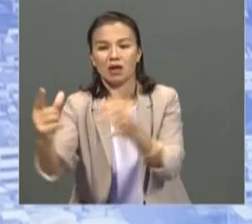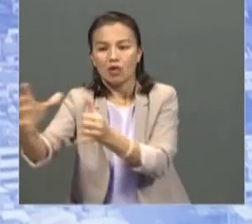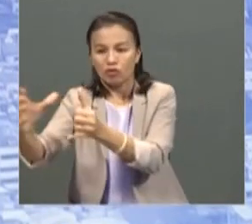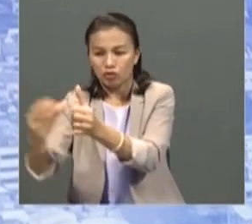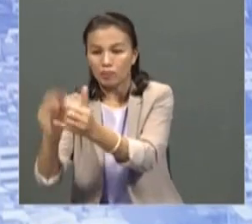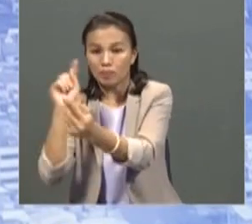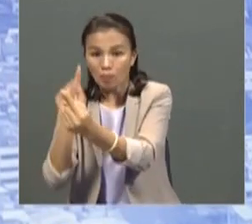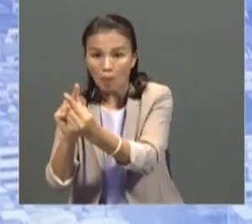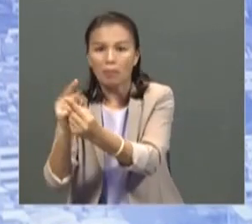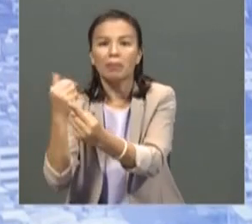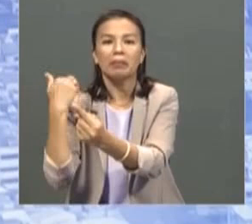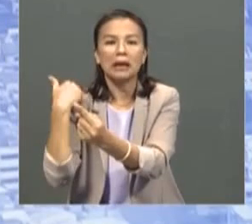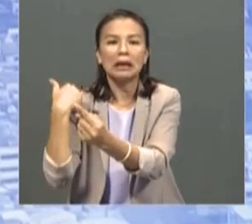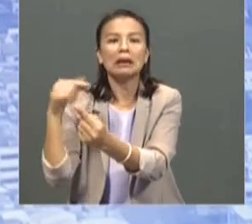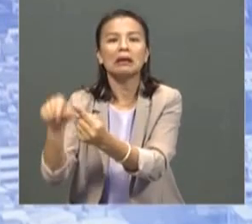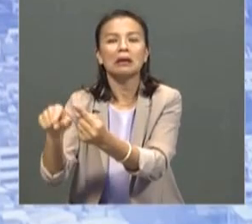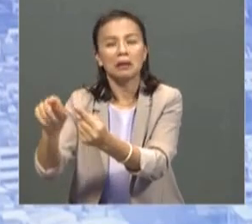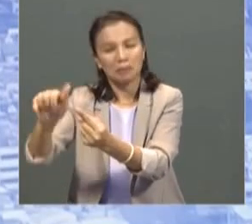ะ